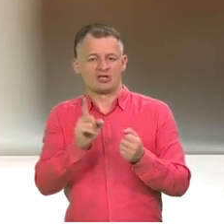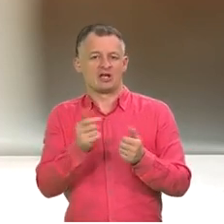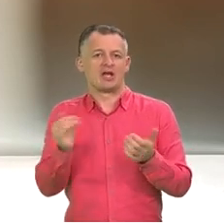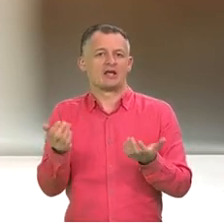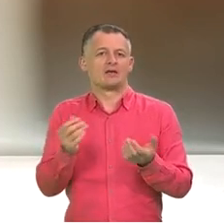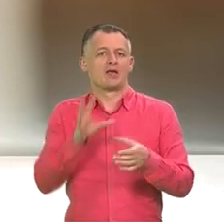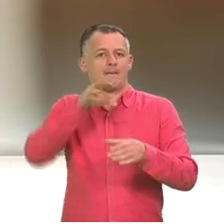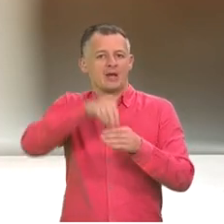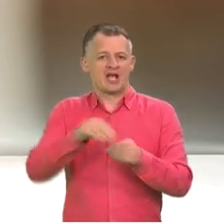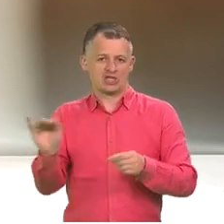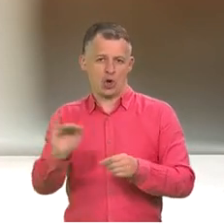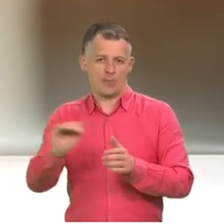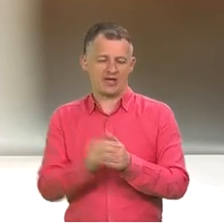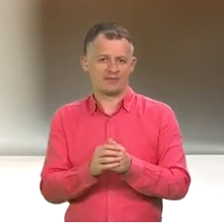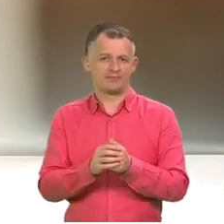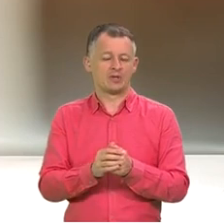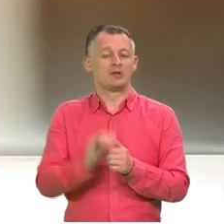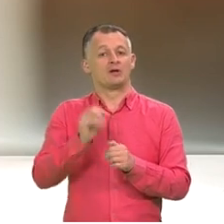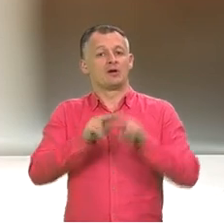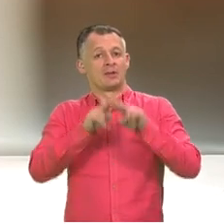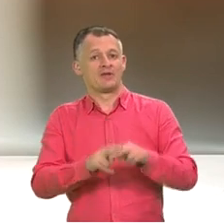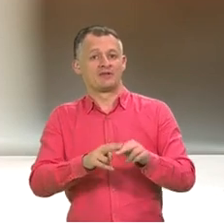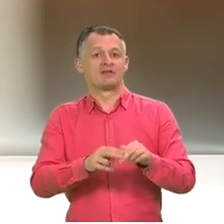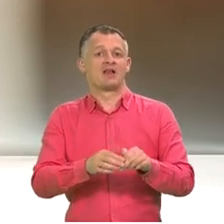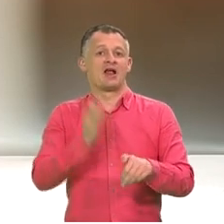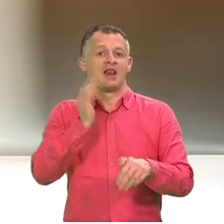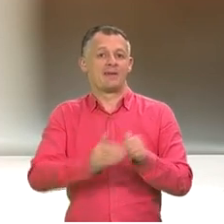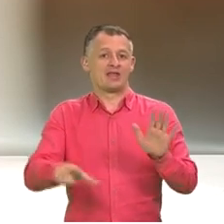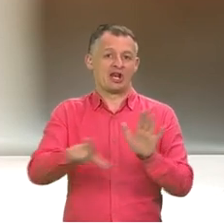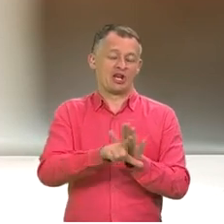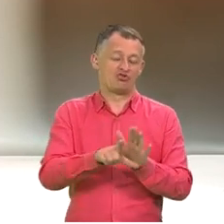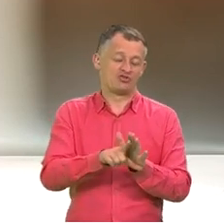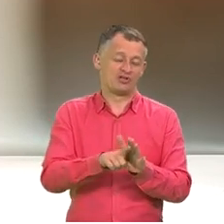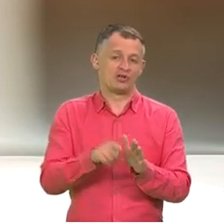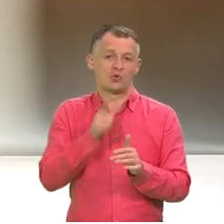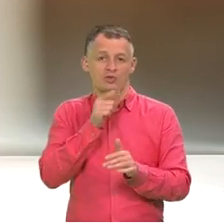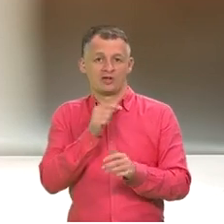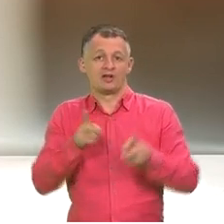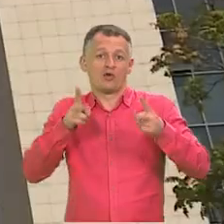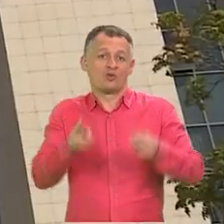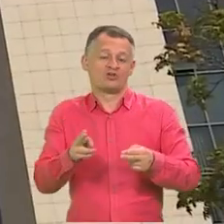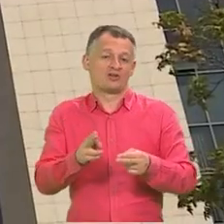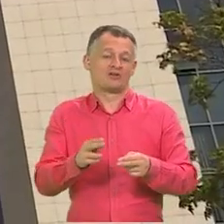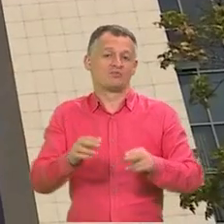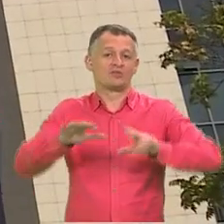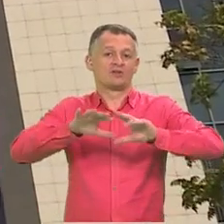că nu încetează activitatea complet, rămân la limita legii care le interzice greva generală.